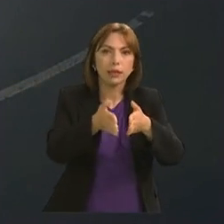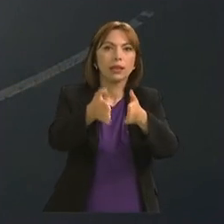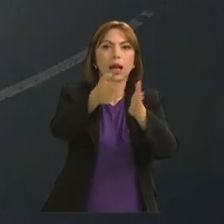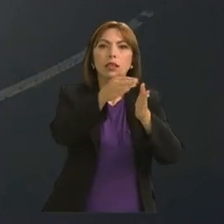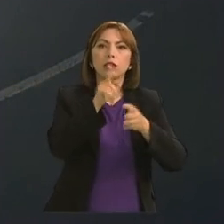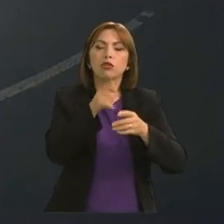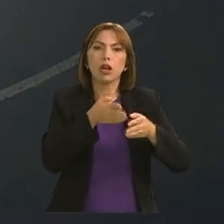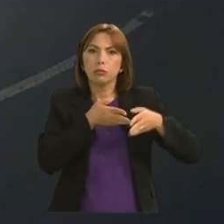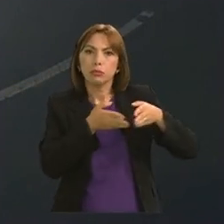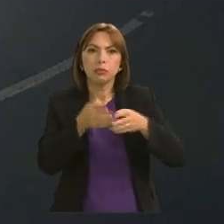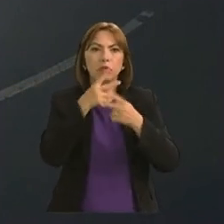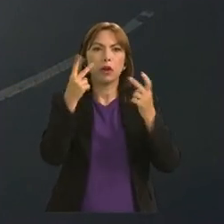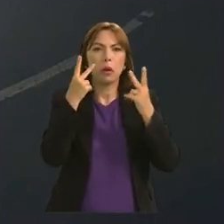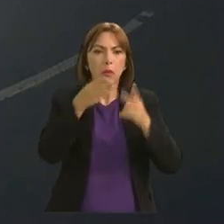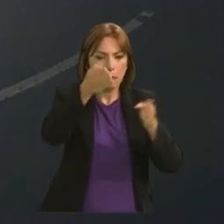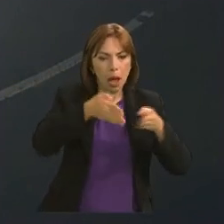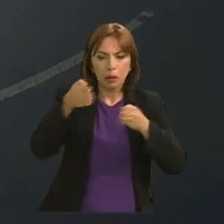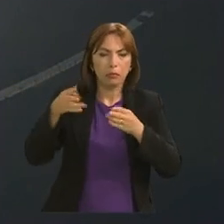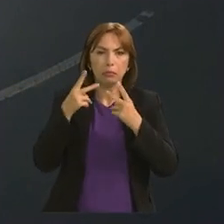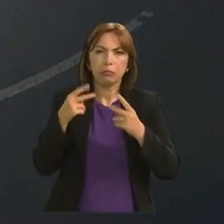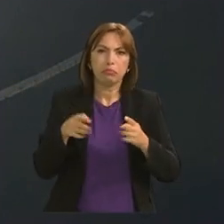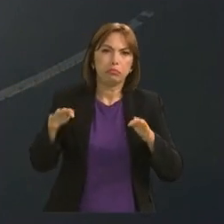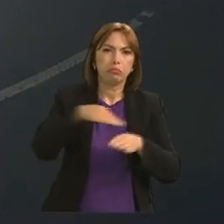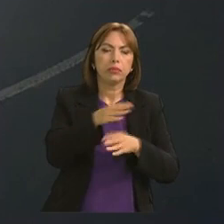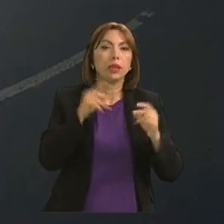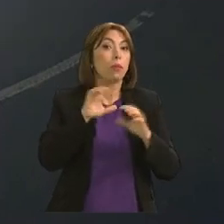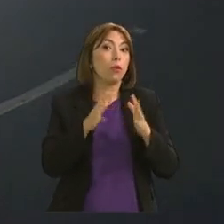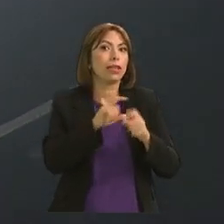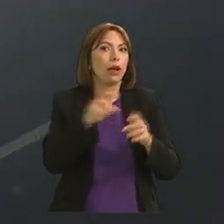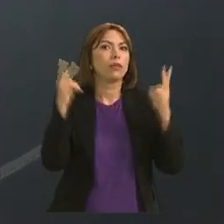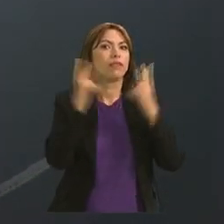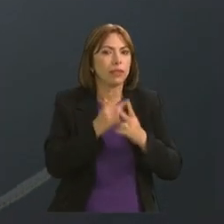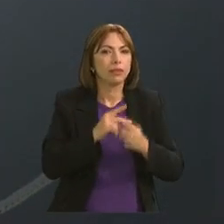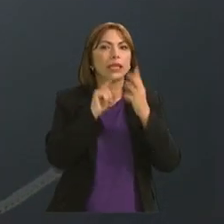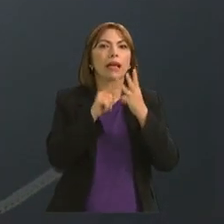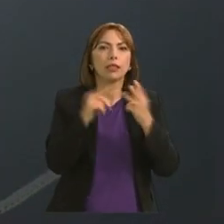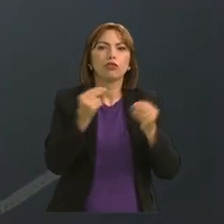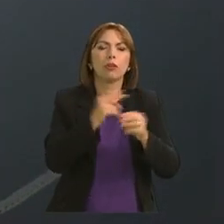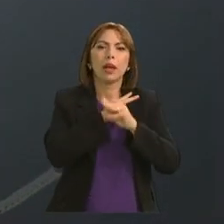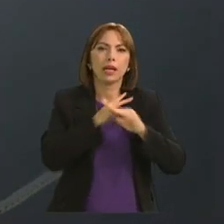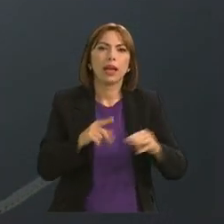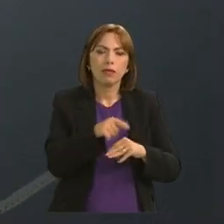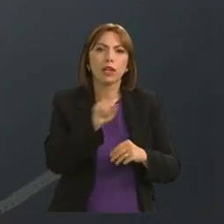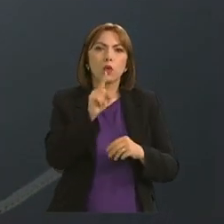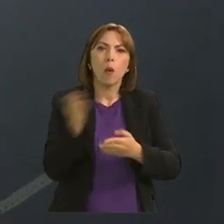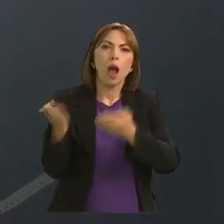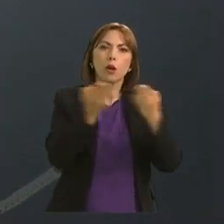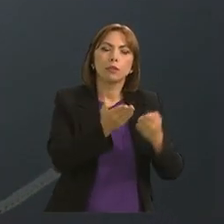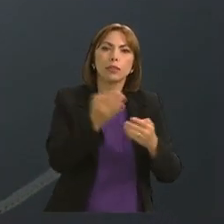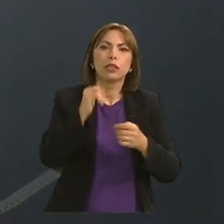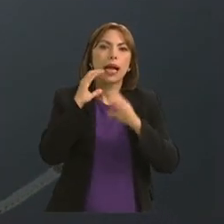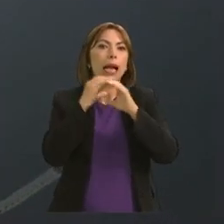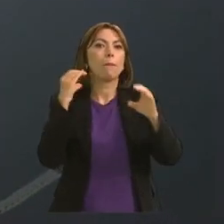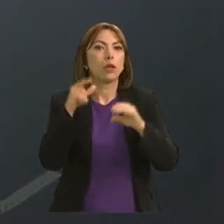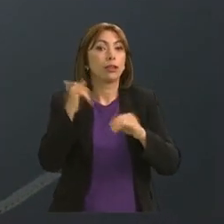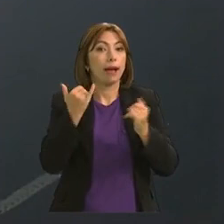traversează sensul giratoriu fără să țină cont de marcaje, probabil din cauza vitezei. A treia greșeală și cea mai gravă, nu acordă prioritate